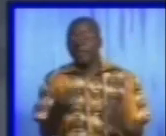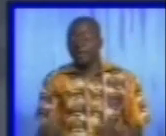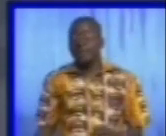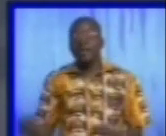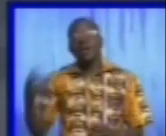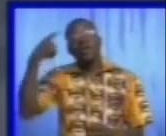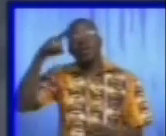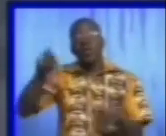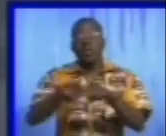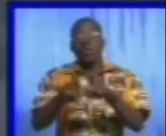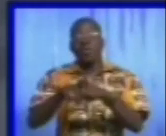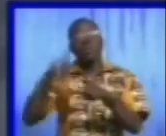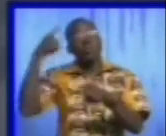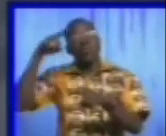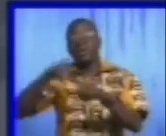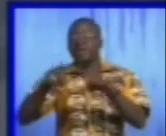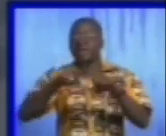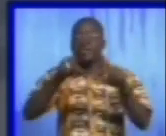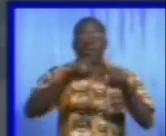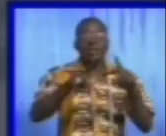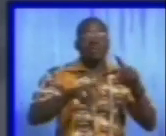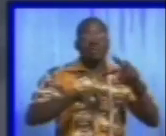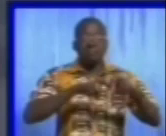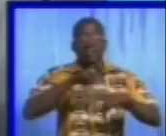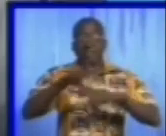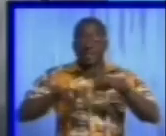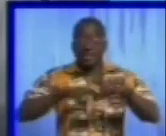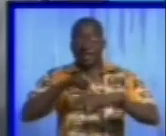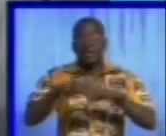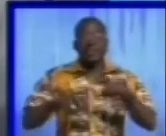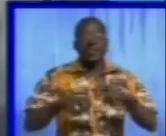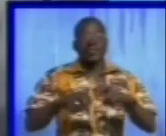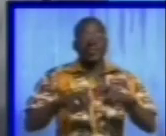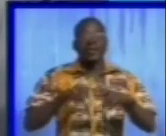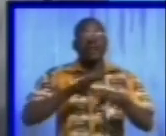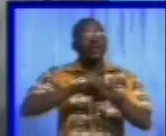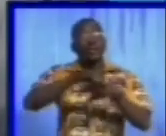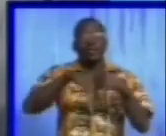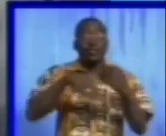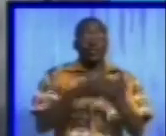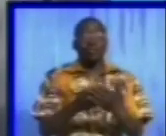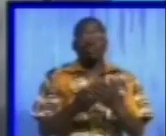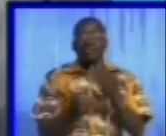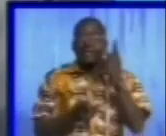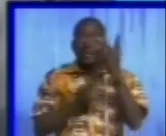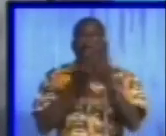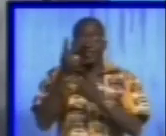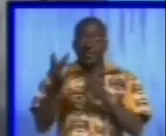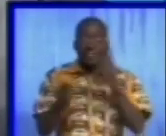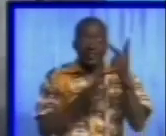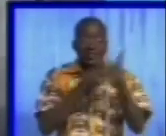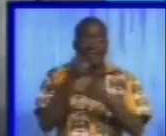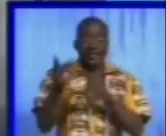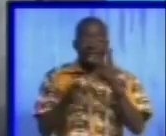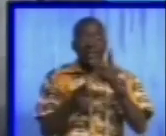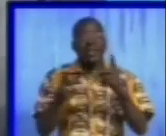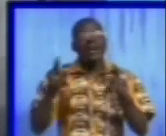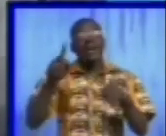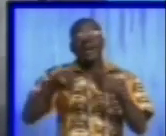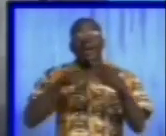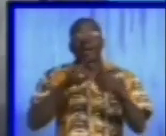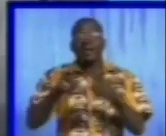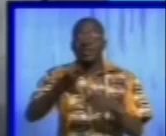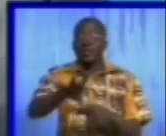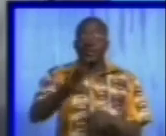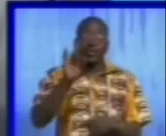exemple, les différents examens? Malheureusement, il s'agit surtout de la visite. Et une fois que des affections sont